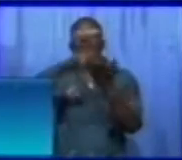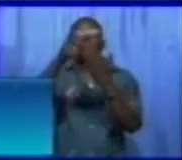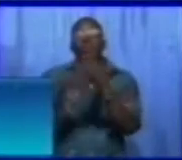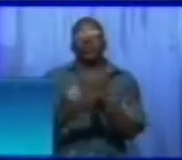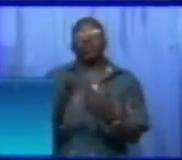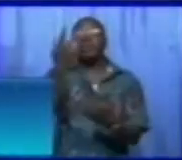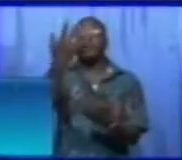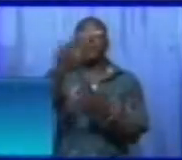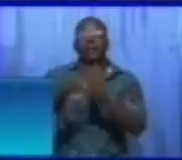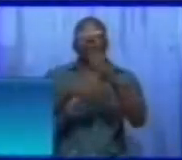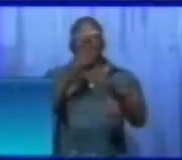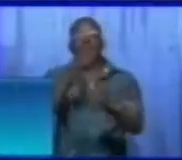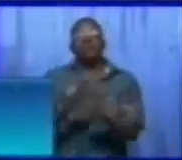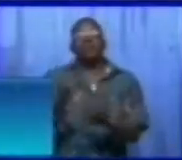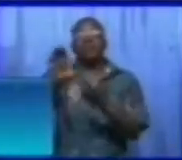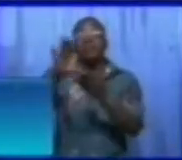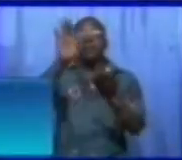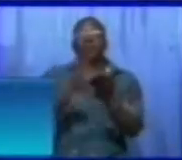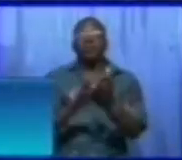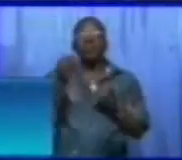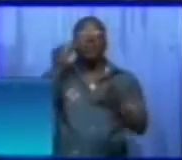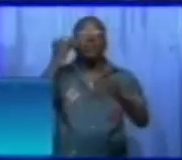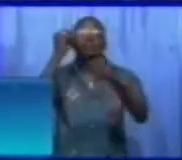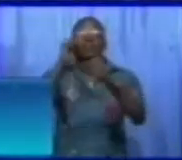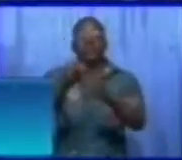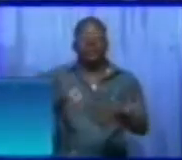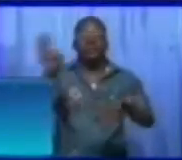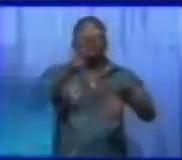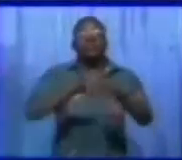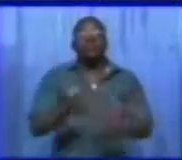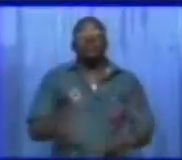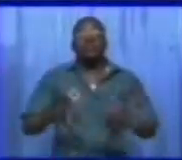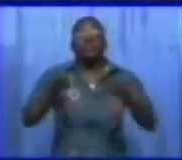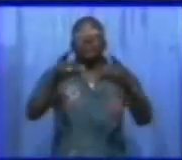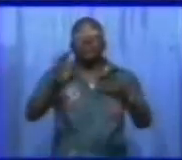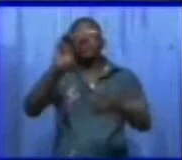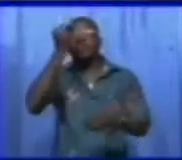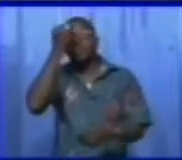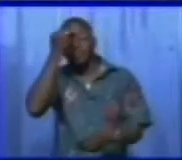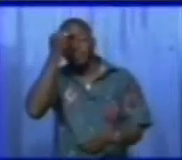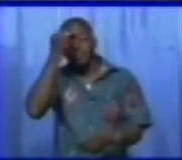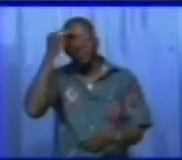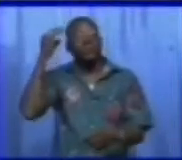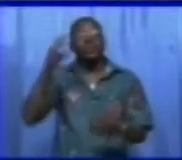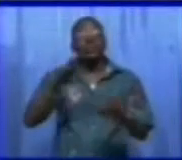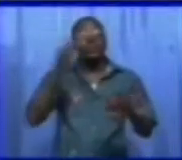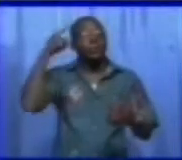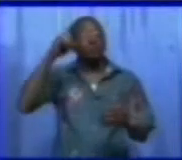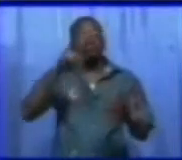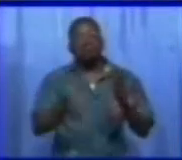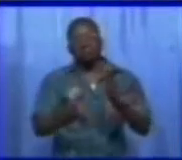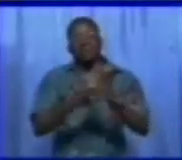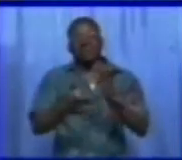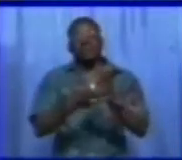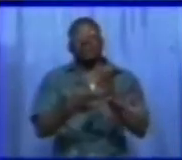sur 5 ans, la convention vise aussi à mettre à la disposition du ministère de tutelle une expertise technique.